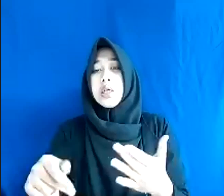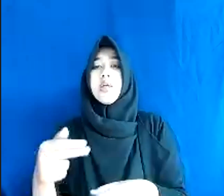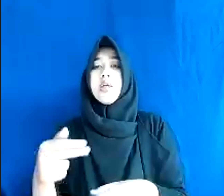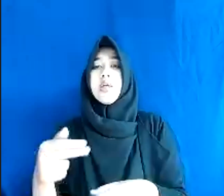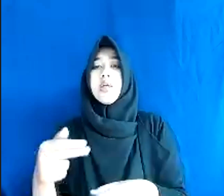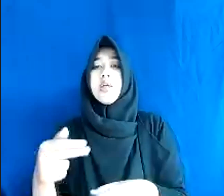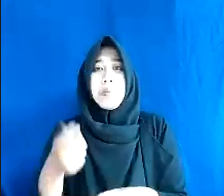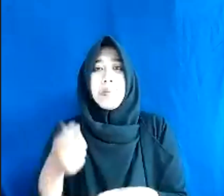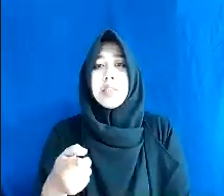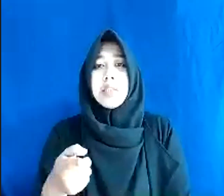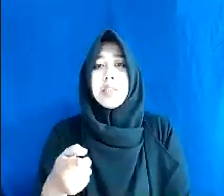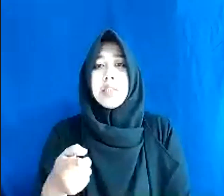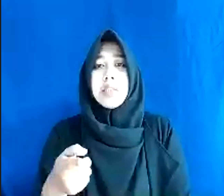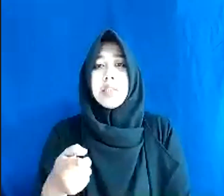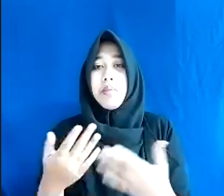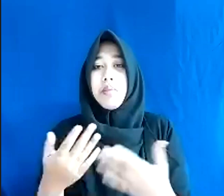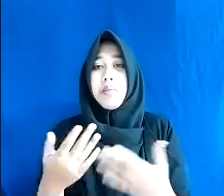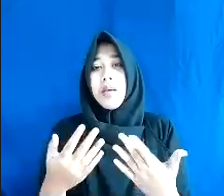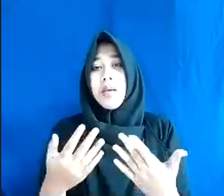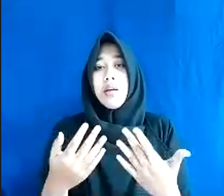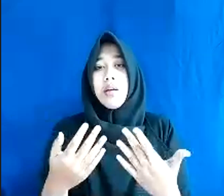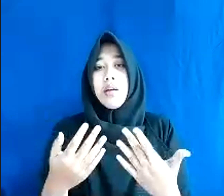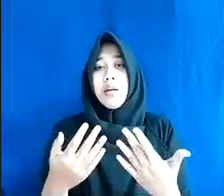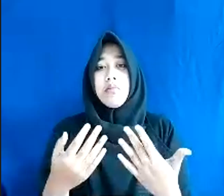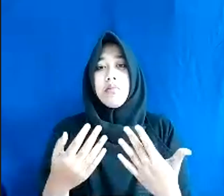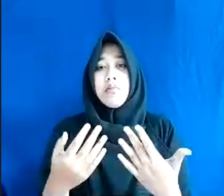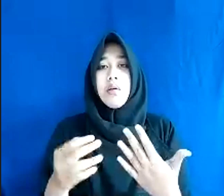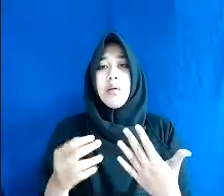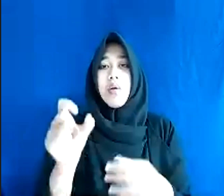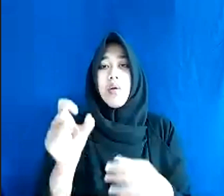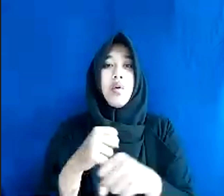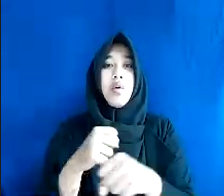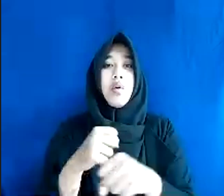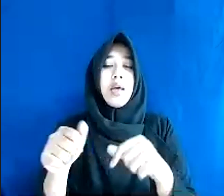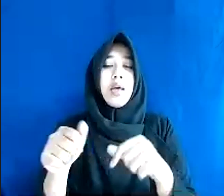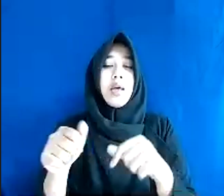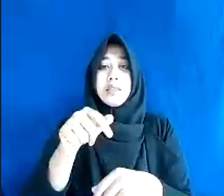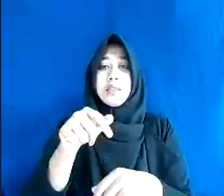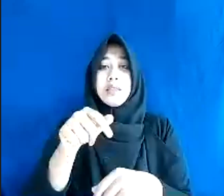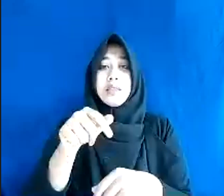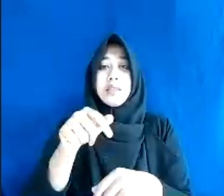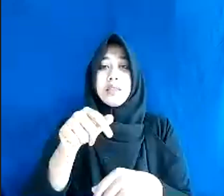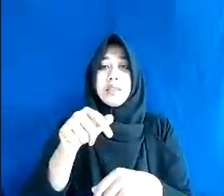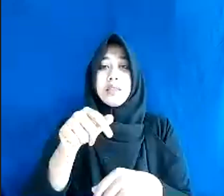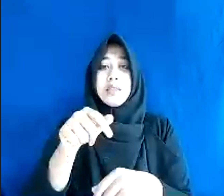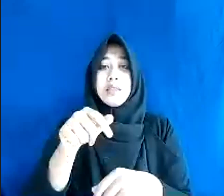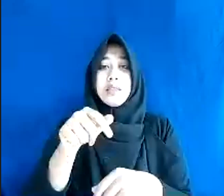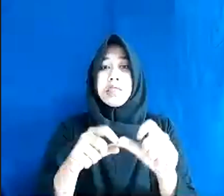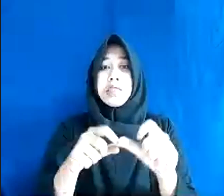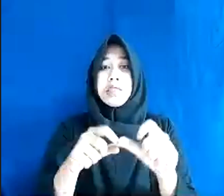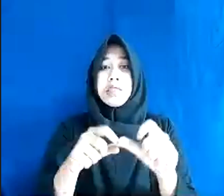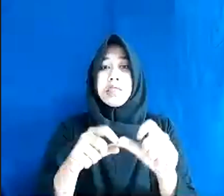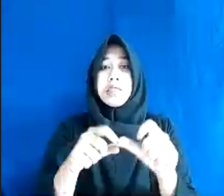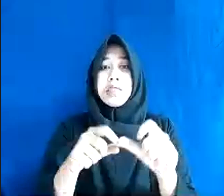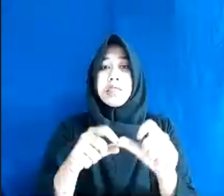melonggarkan sawit di sana. Dan sawit yang di ini perlu kita ingat, sawit itu tidak semata-mata kita untuk kebutuhan dalam negeri. Tanah kita